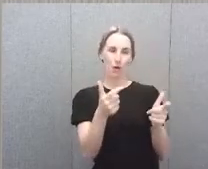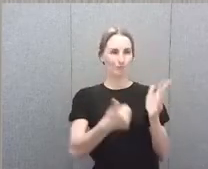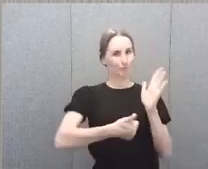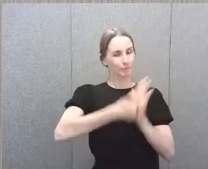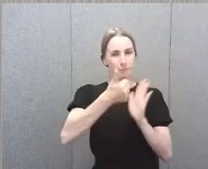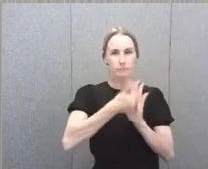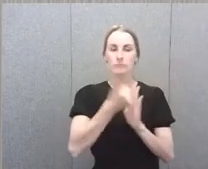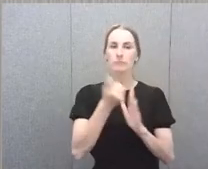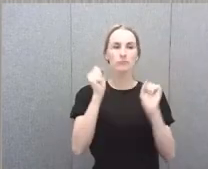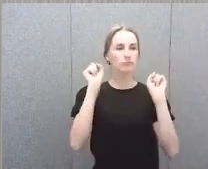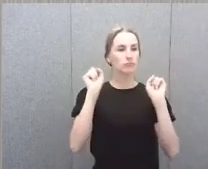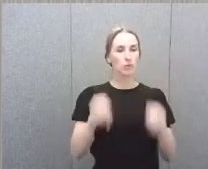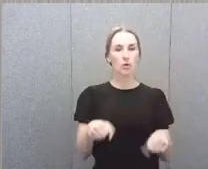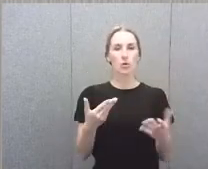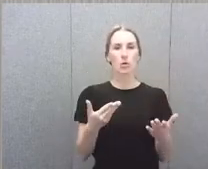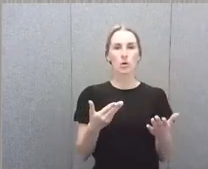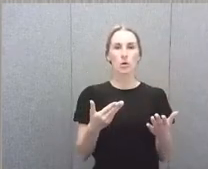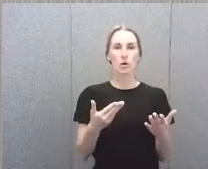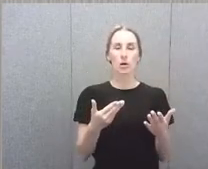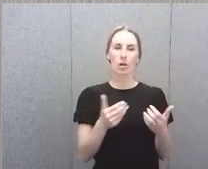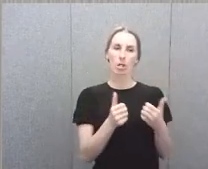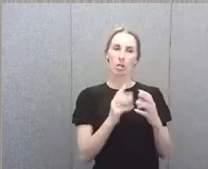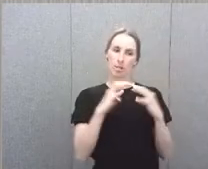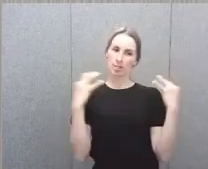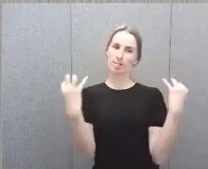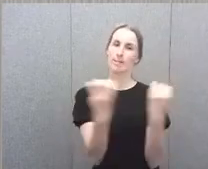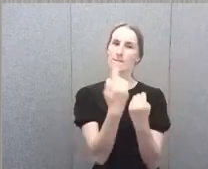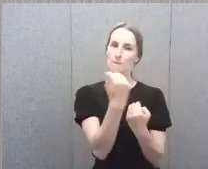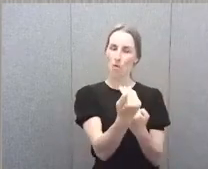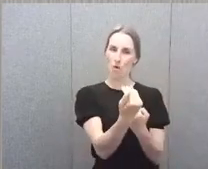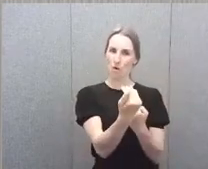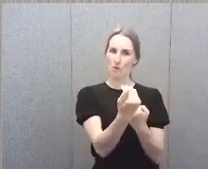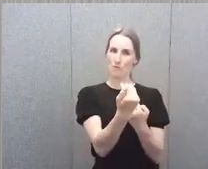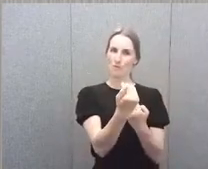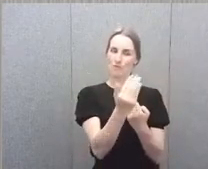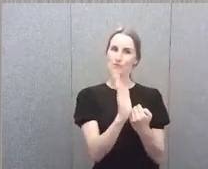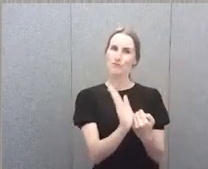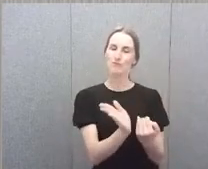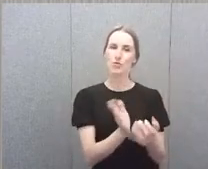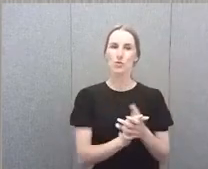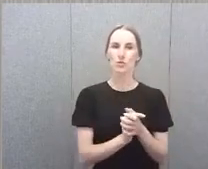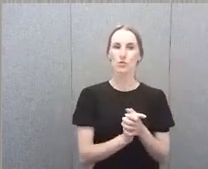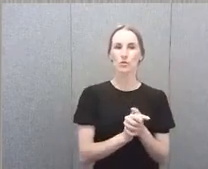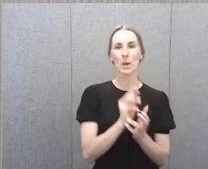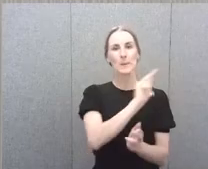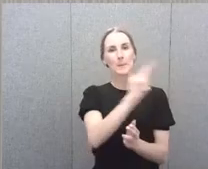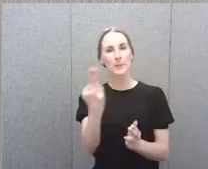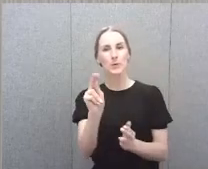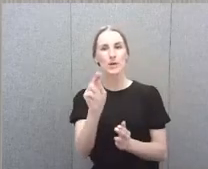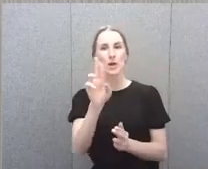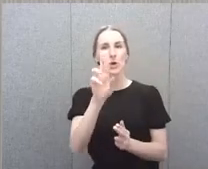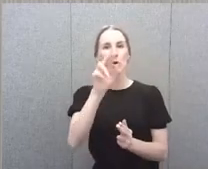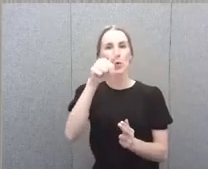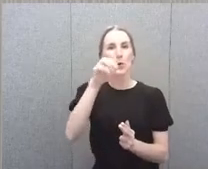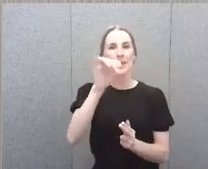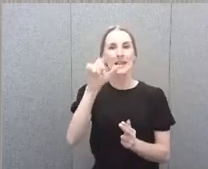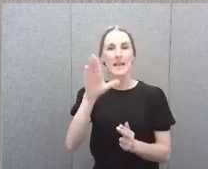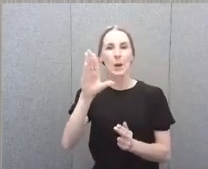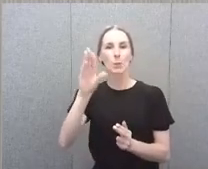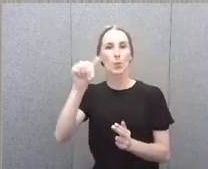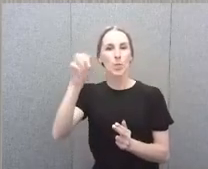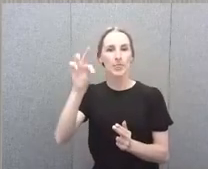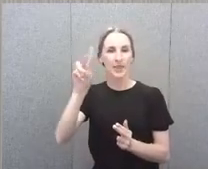И Ругиле Буткевичуте, далее Ленарте и все в информационном центре по